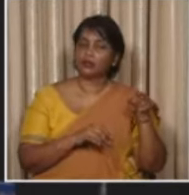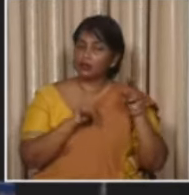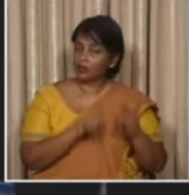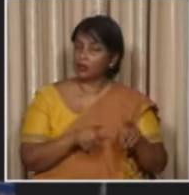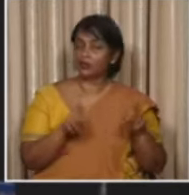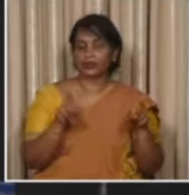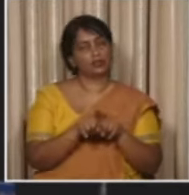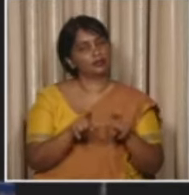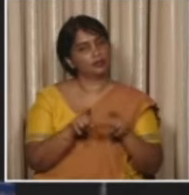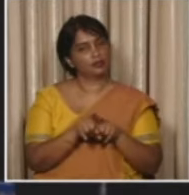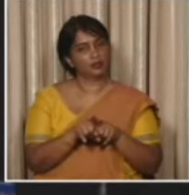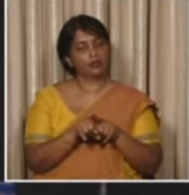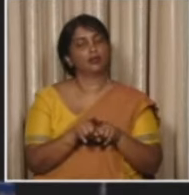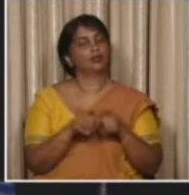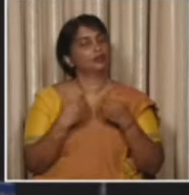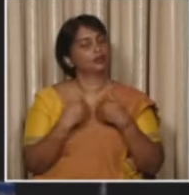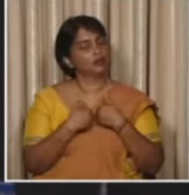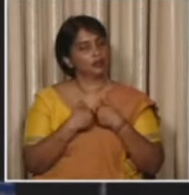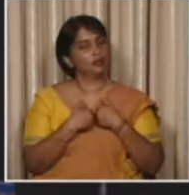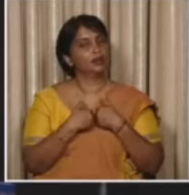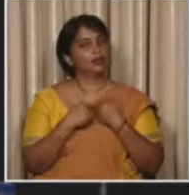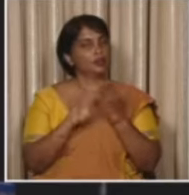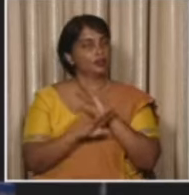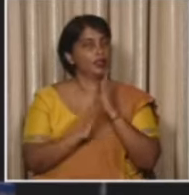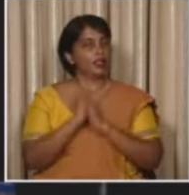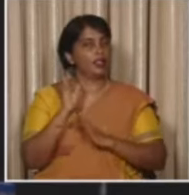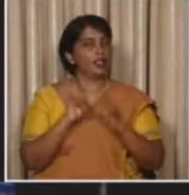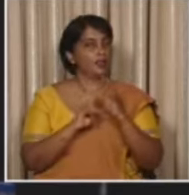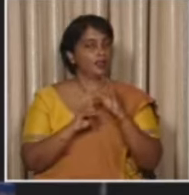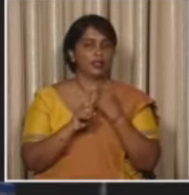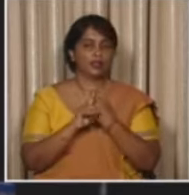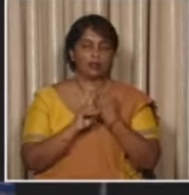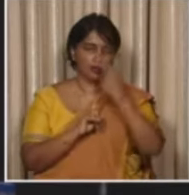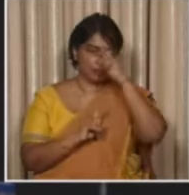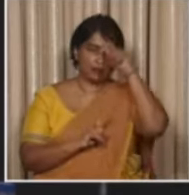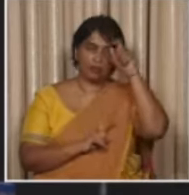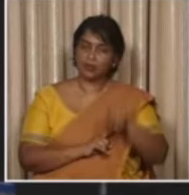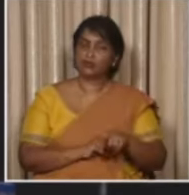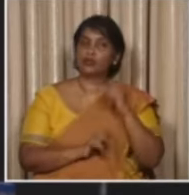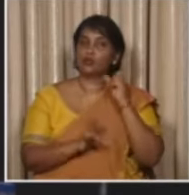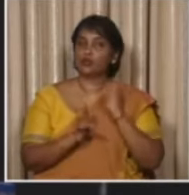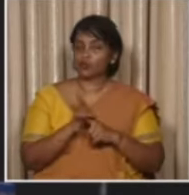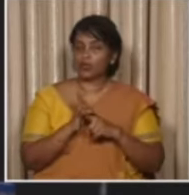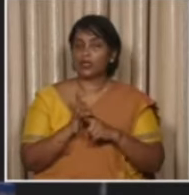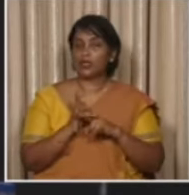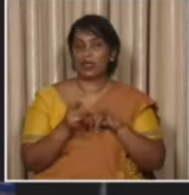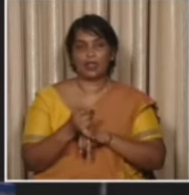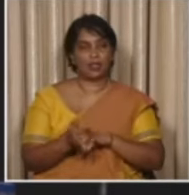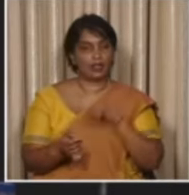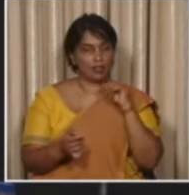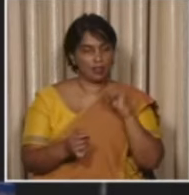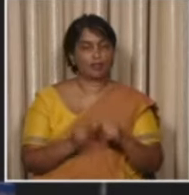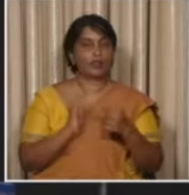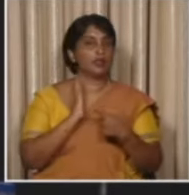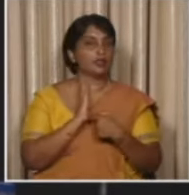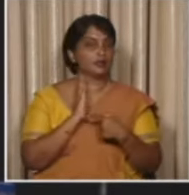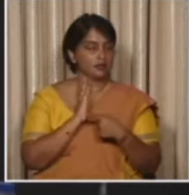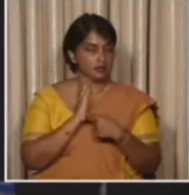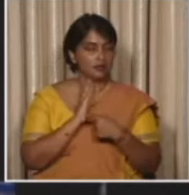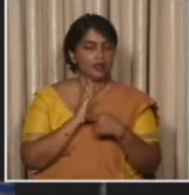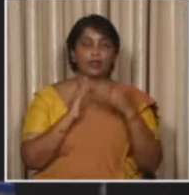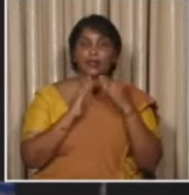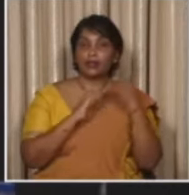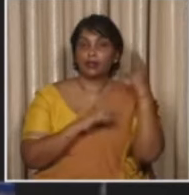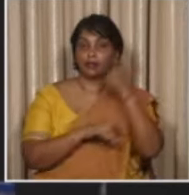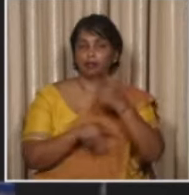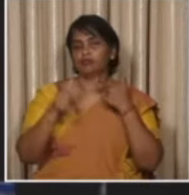සාපේක්ෂව අපේ හිටපු අමාත්‍ය කබීර් හෂී නැමැත්තුමාගේ සම්බන්ධී කරන ලේකම් කෙනෙක් තස්ලීම්ව ගෙදට ඇවිල්ලා වෙඩි